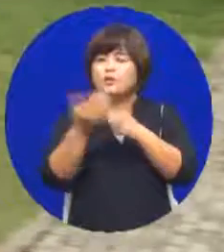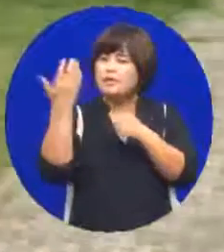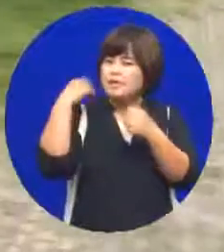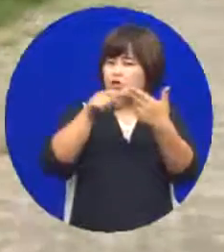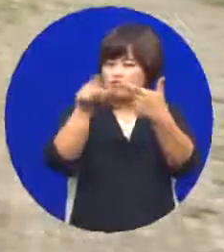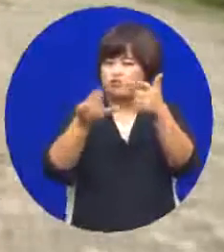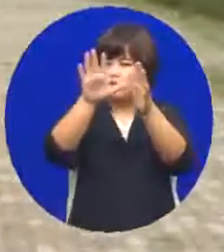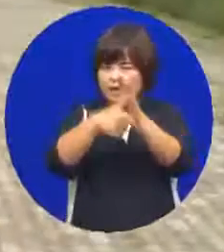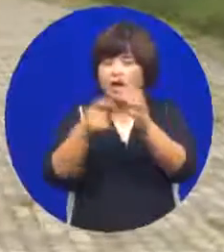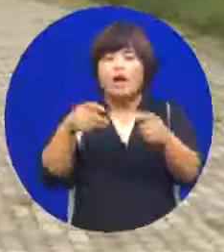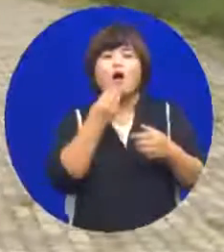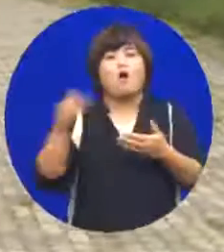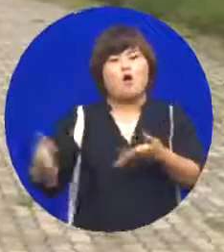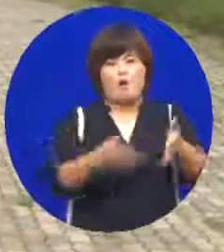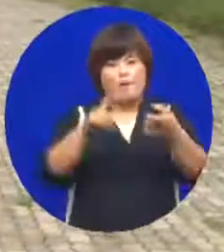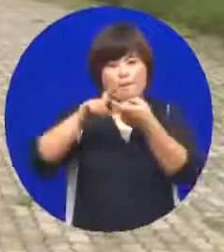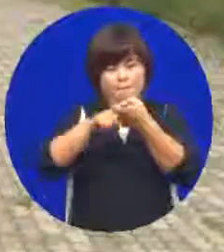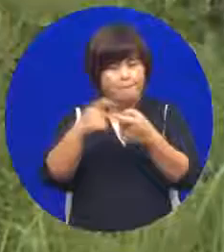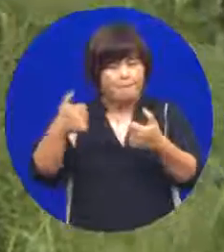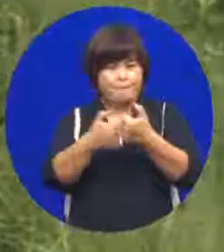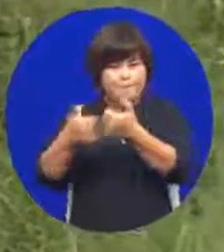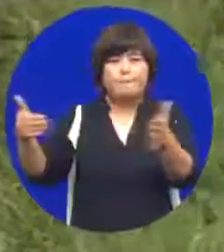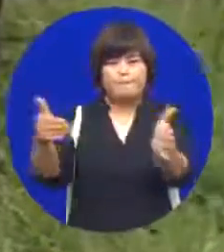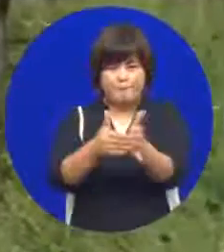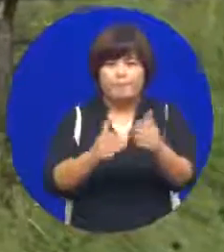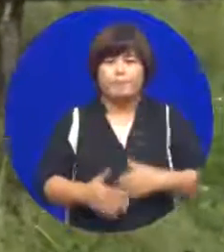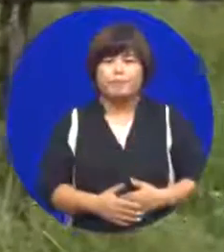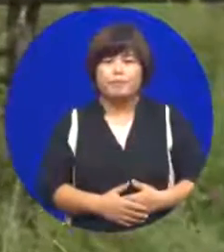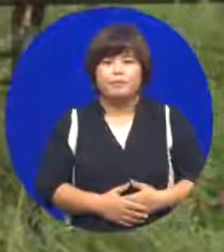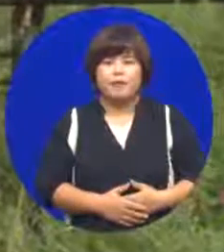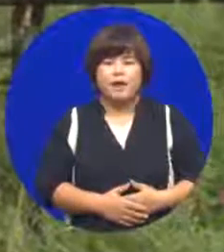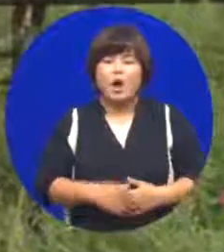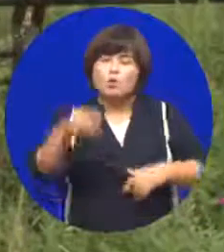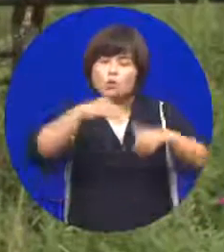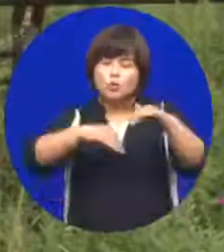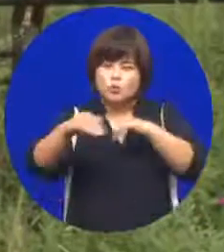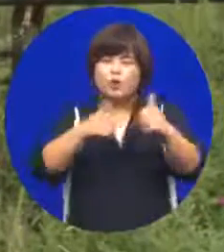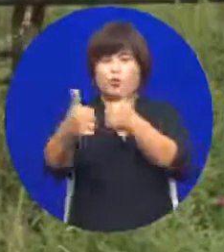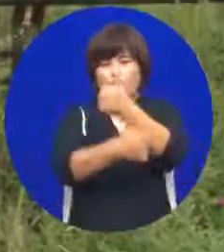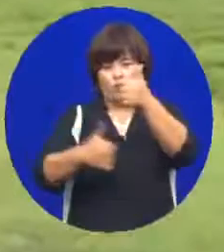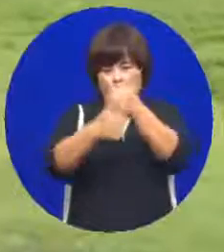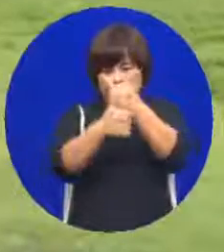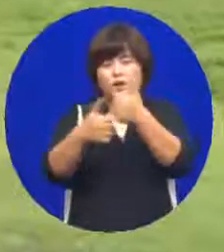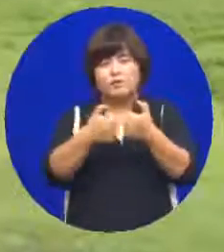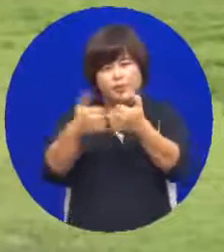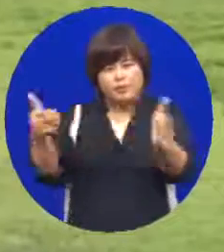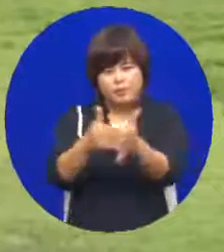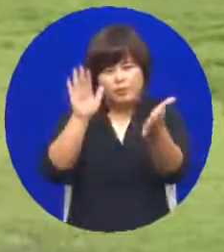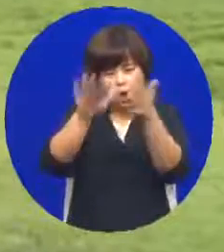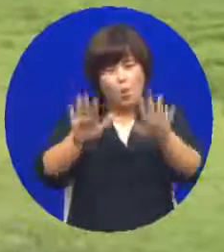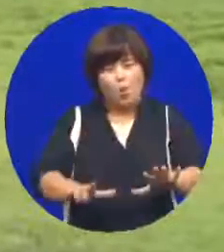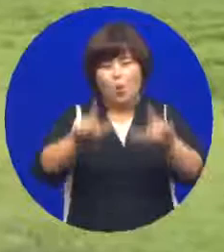건립하기로 지난 6월 경기도와 합의했습니다. 시는 현재 구조 안전진단 용역과 시정조정위원회 심의를